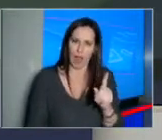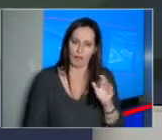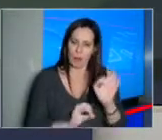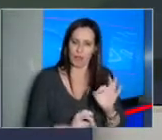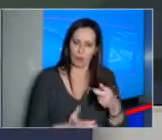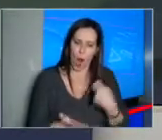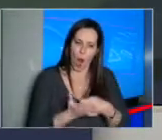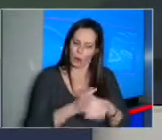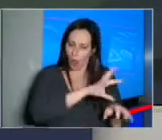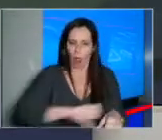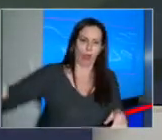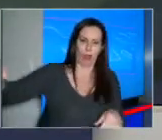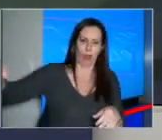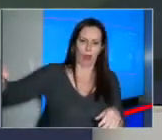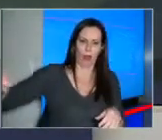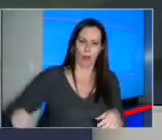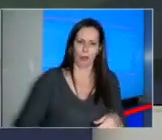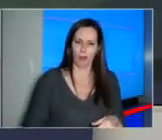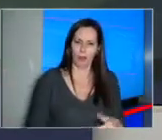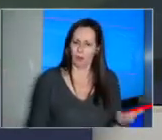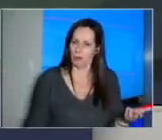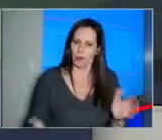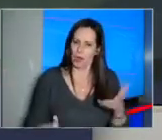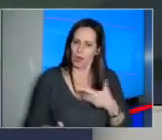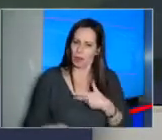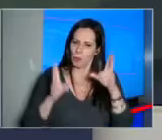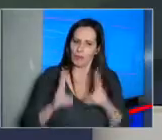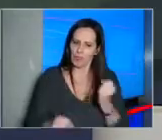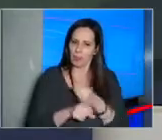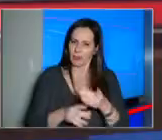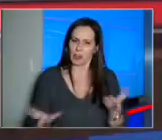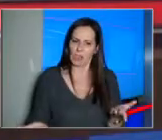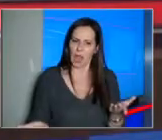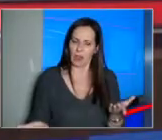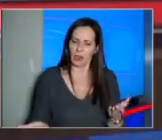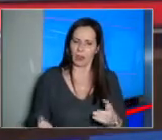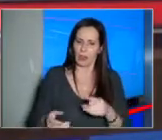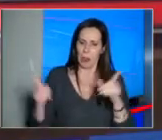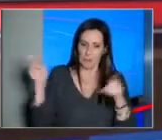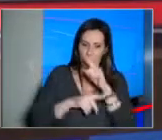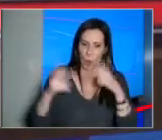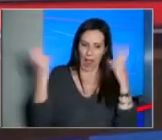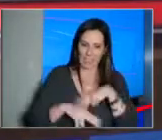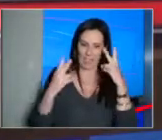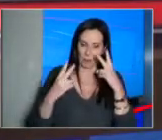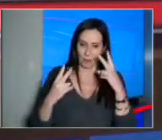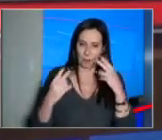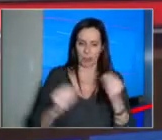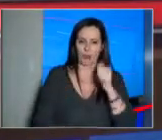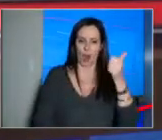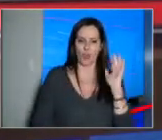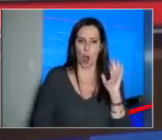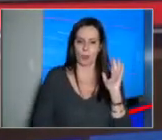בעצם האוצר עושה ויקח. איך אנחנו מפסיקים את הדבר הזה? ביטול ההסכם הוא הצעד הראשון,